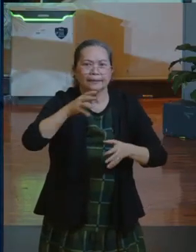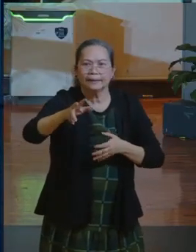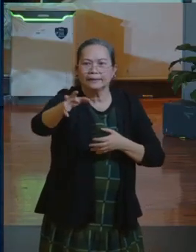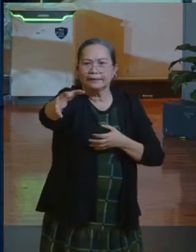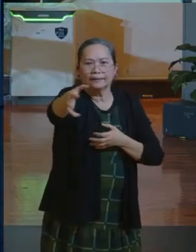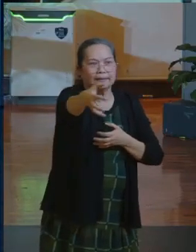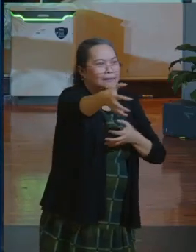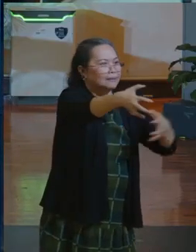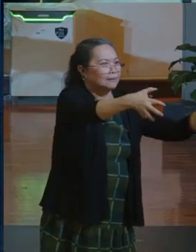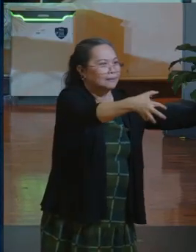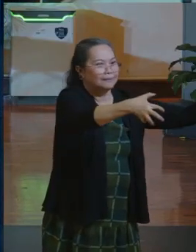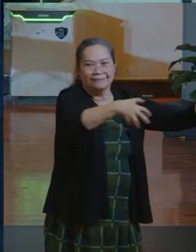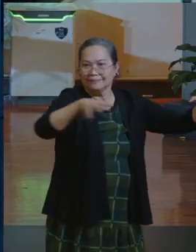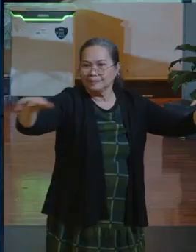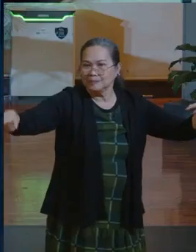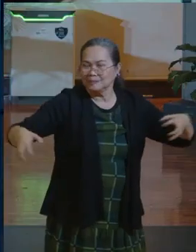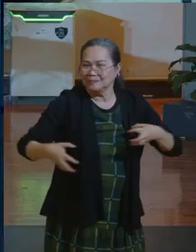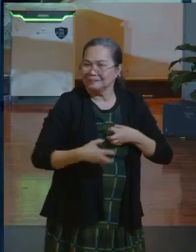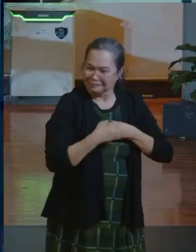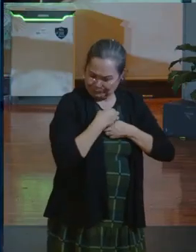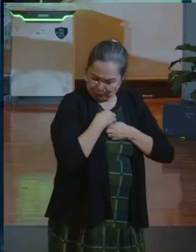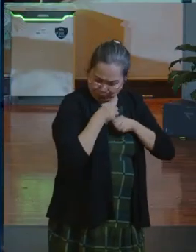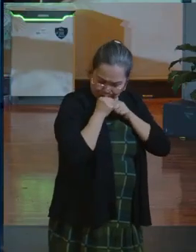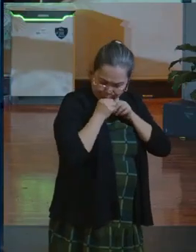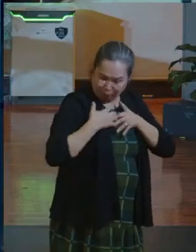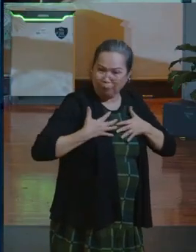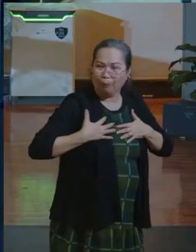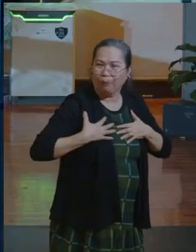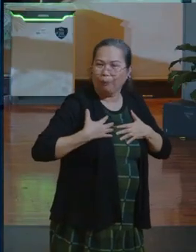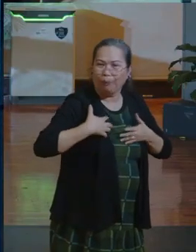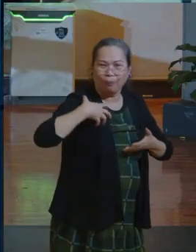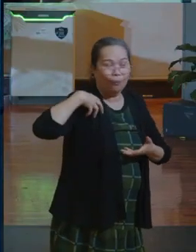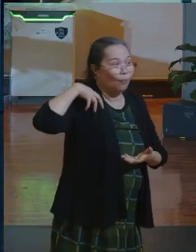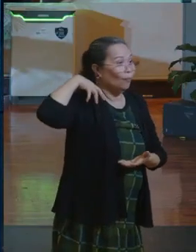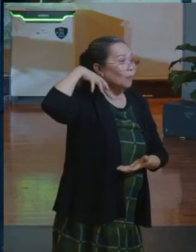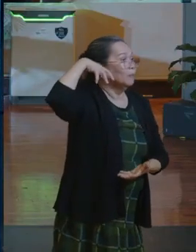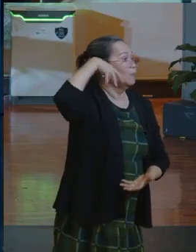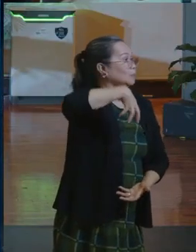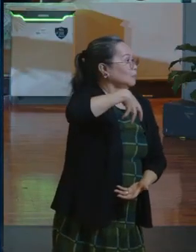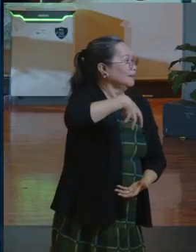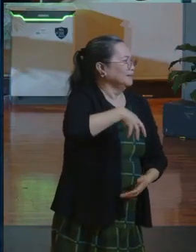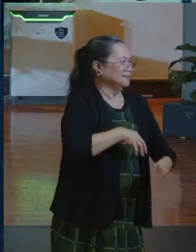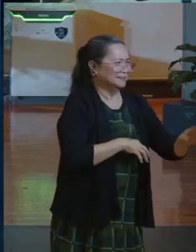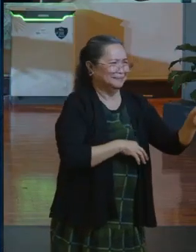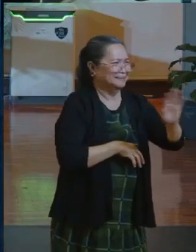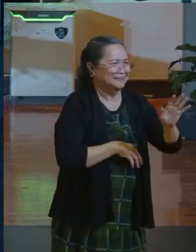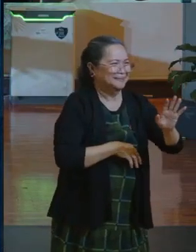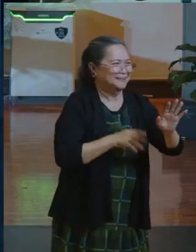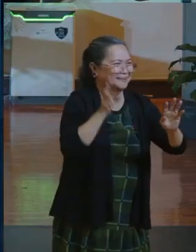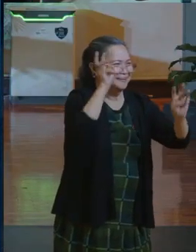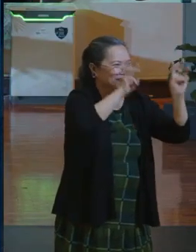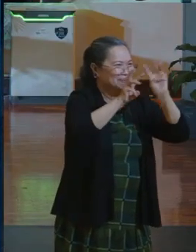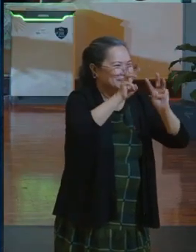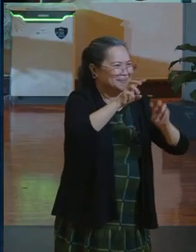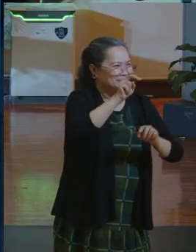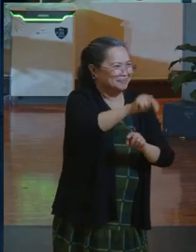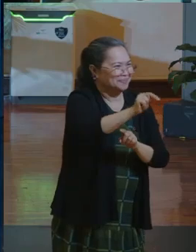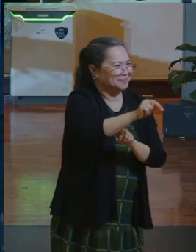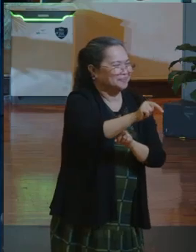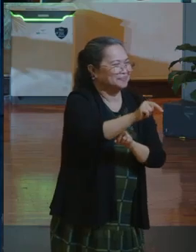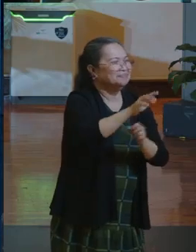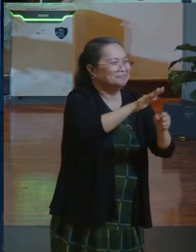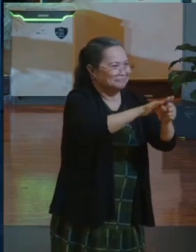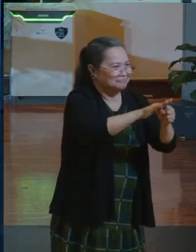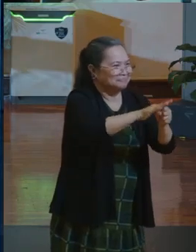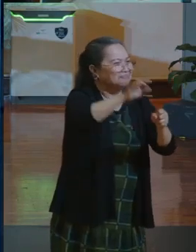Pag-usapan na natin to nung ating sermon sa giving, no? Huwag mag-alala kung sa ating pangangailangan na tapat